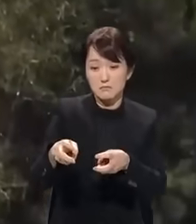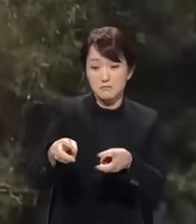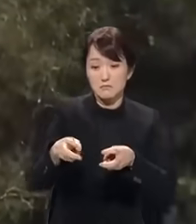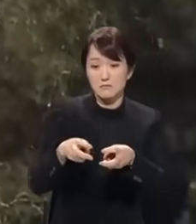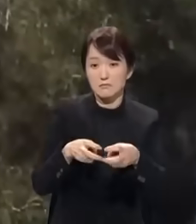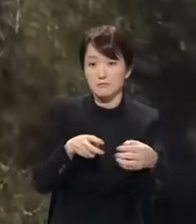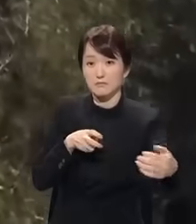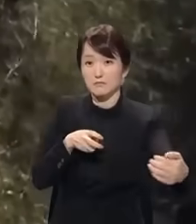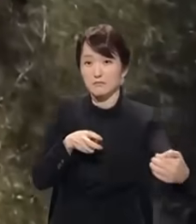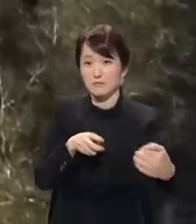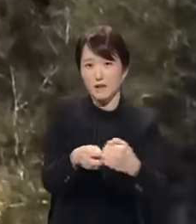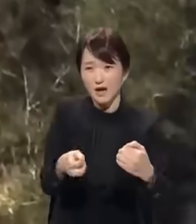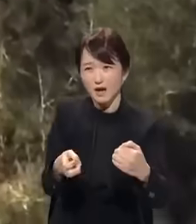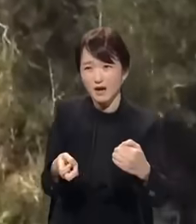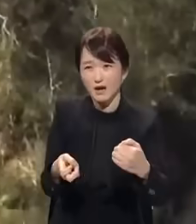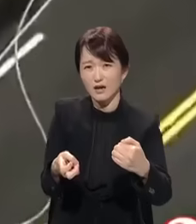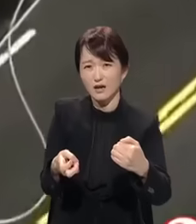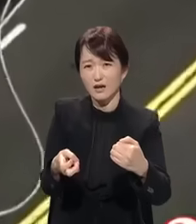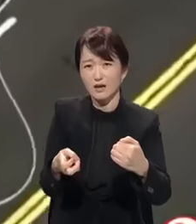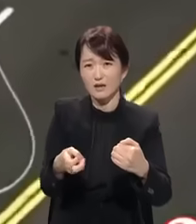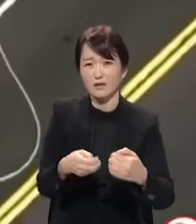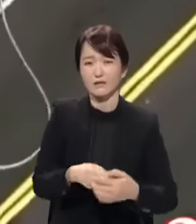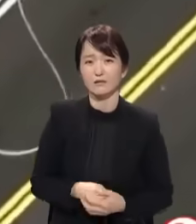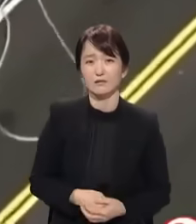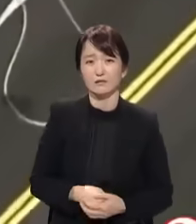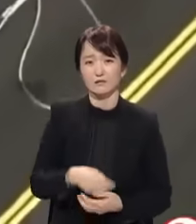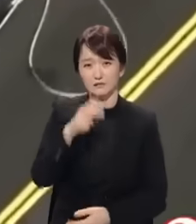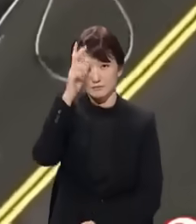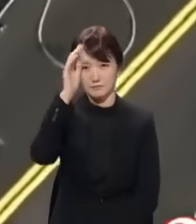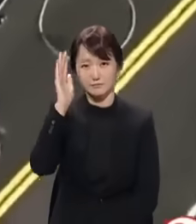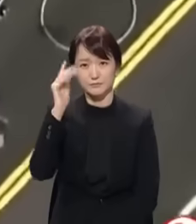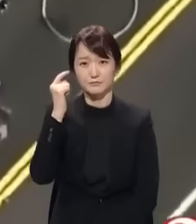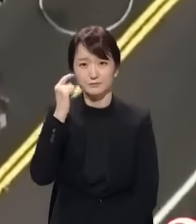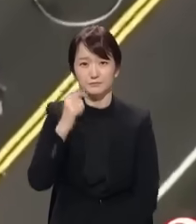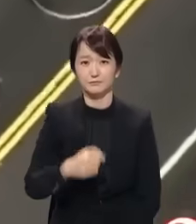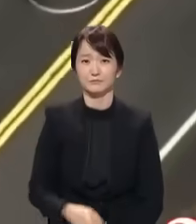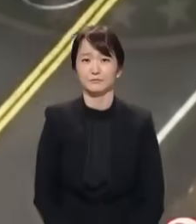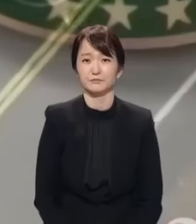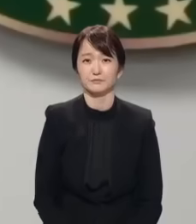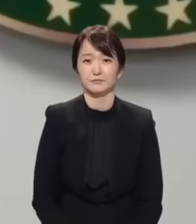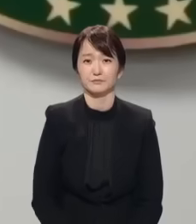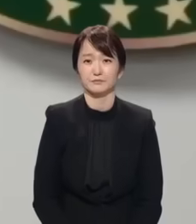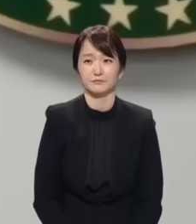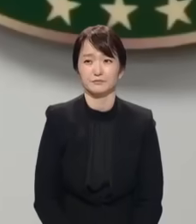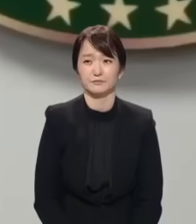부딪히고 만 건데 그 결과가 처참했습니다. 경찰 얘기 들어보시죠.